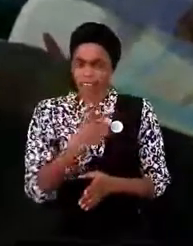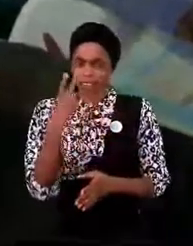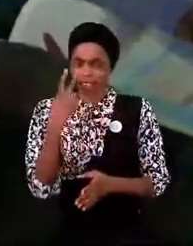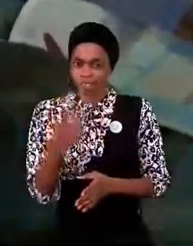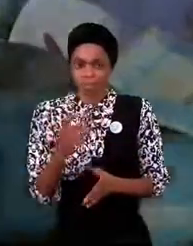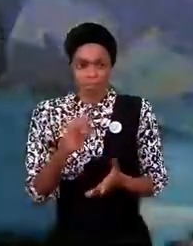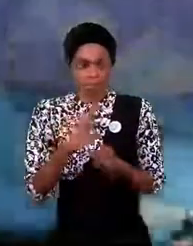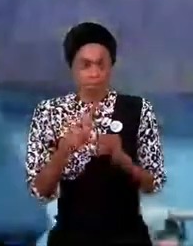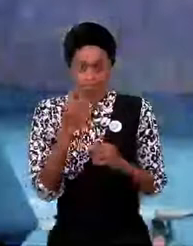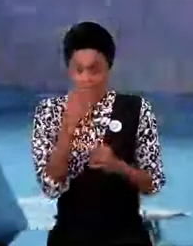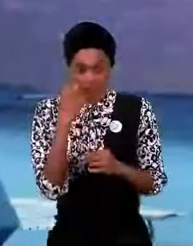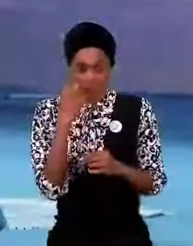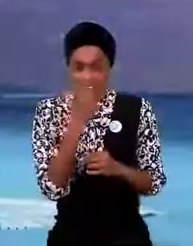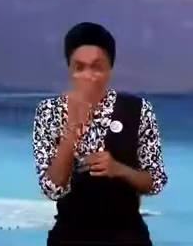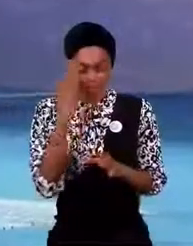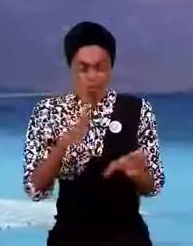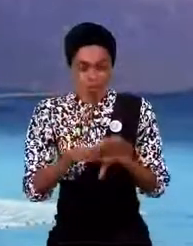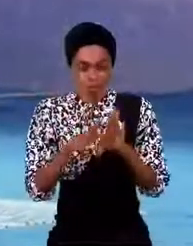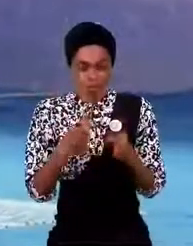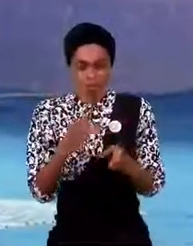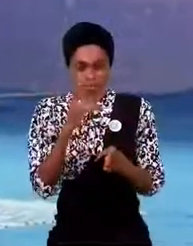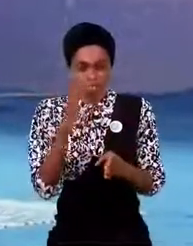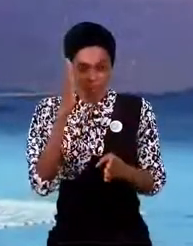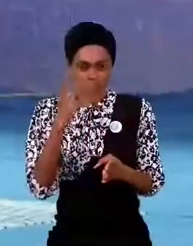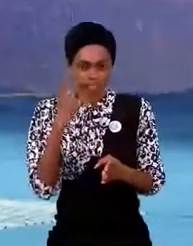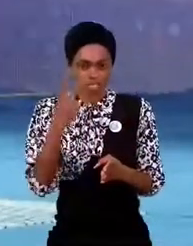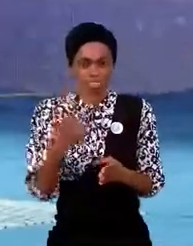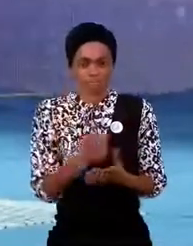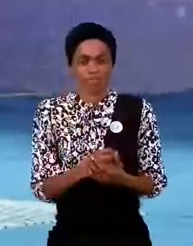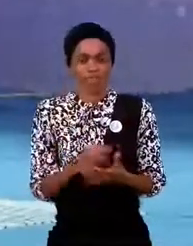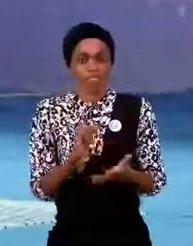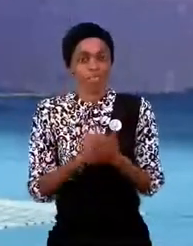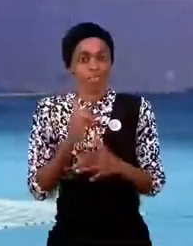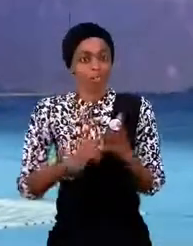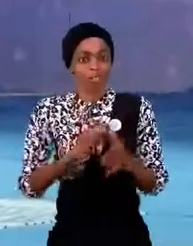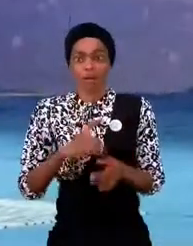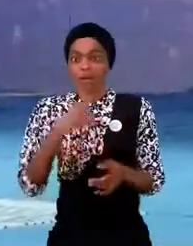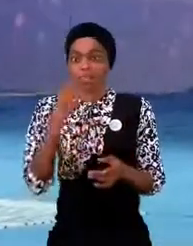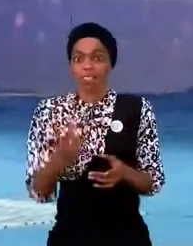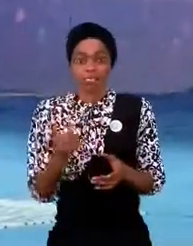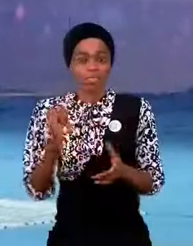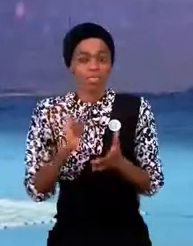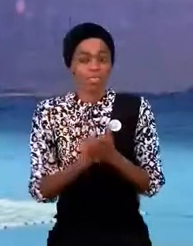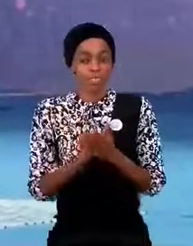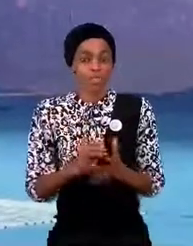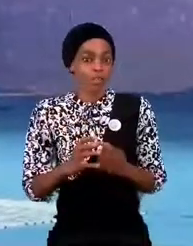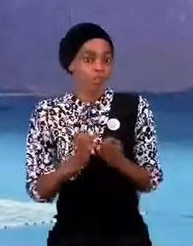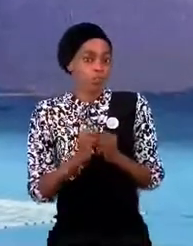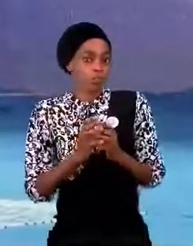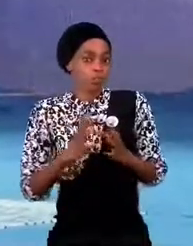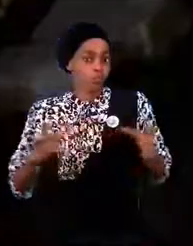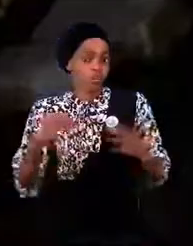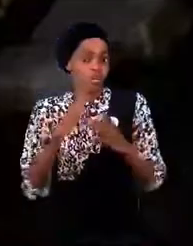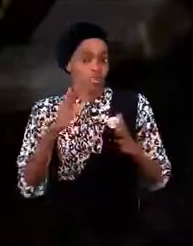ce que je vais dire à cette partie enflée sur ton corps ce soir. Je dirai enflement. Sors! Et